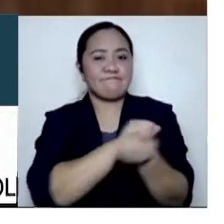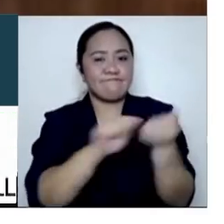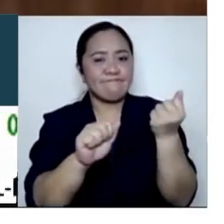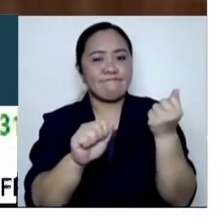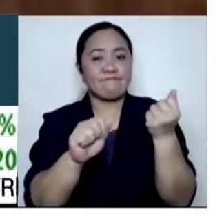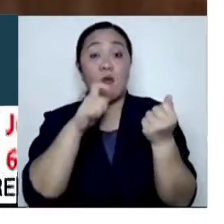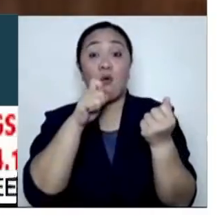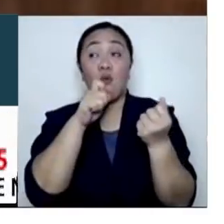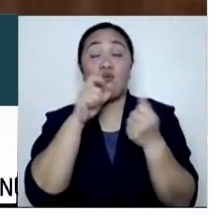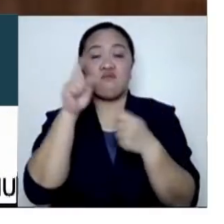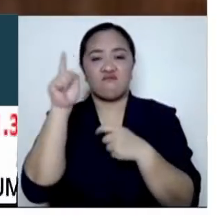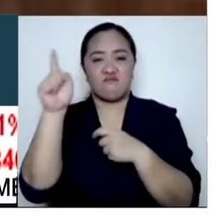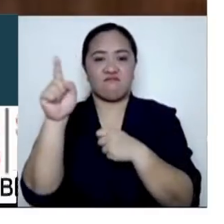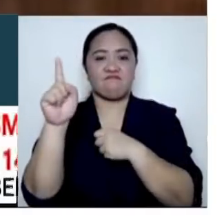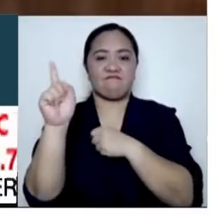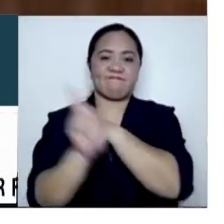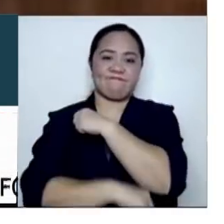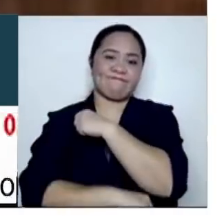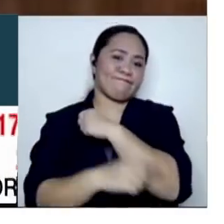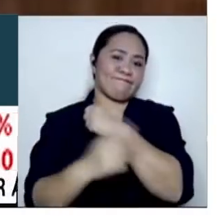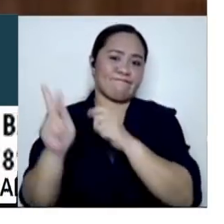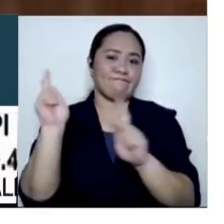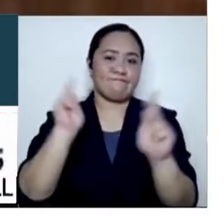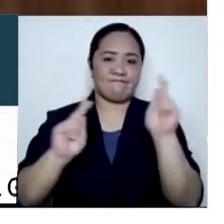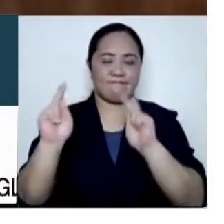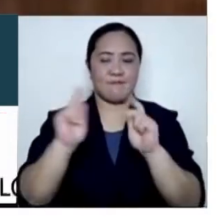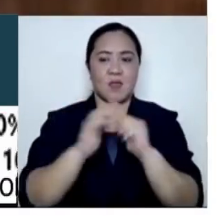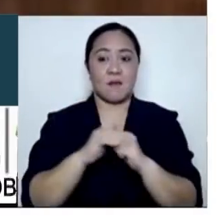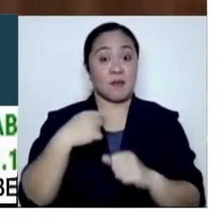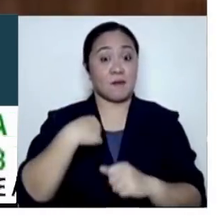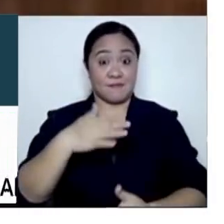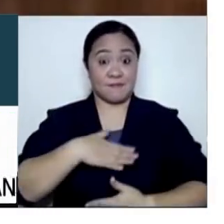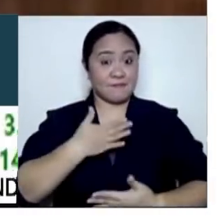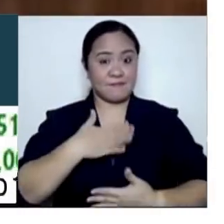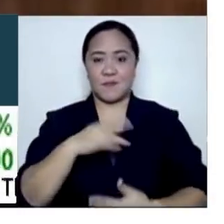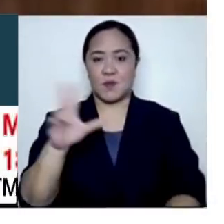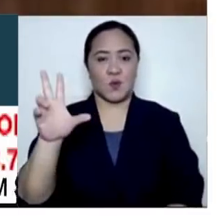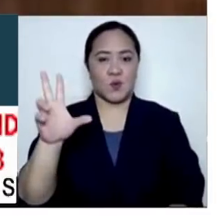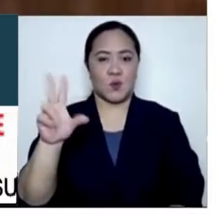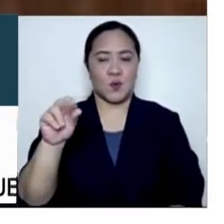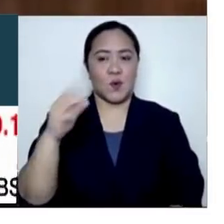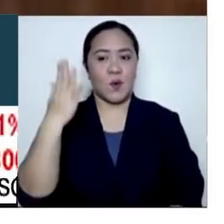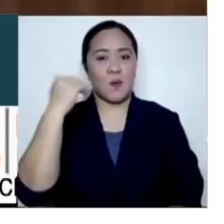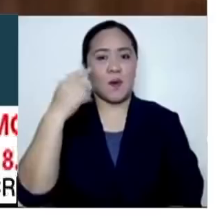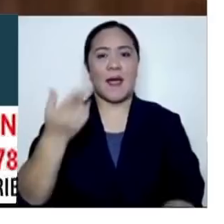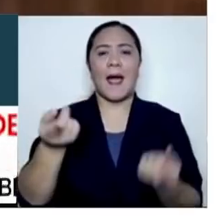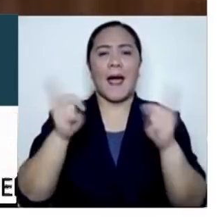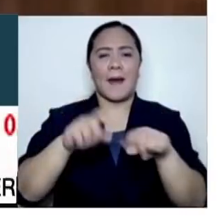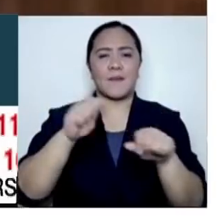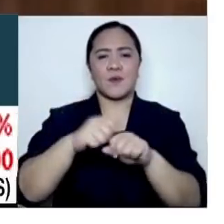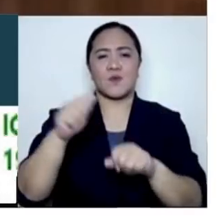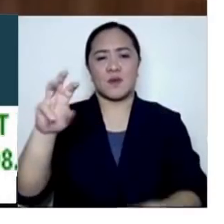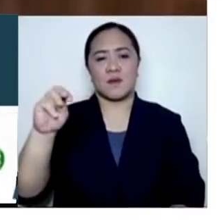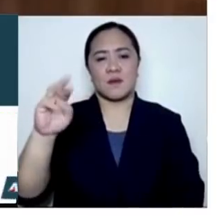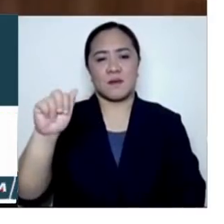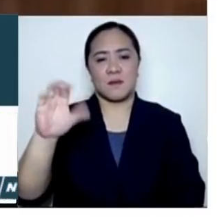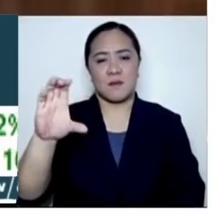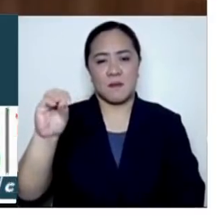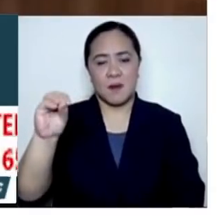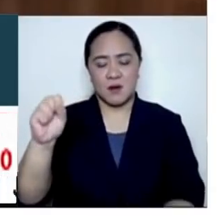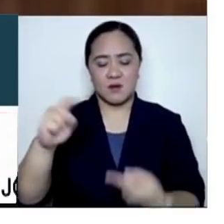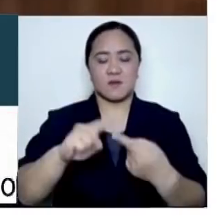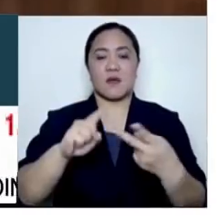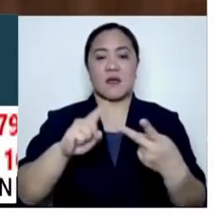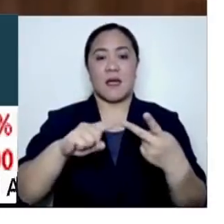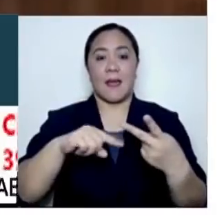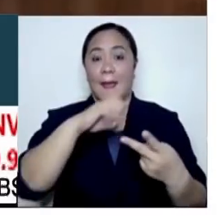at kayo ang mananagot sa tao. Hindi ako natutuwa dyan because nakita ko na nangyari kala Marcos yan, nakita ko na nangyari kay Erep yan,